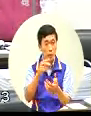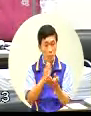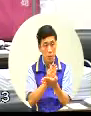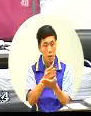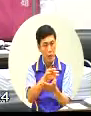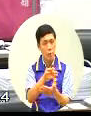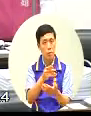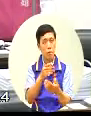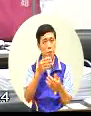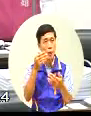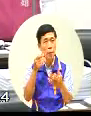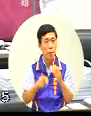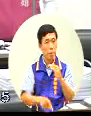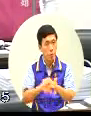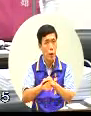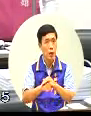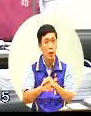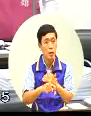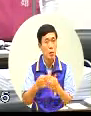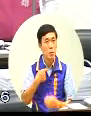妙。